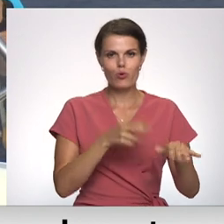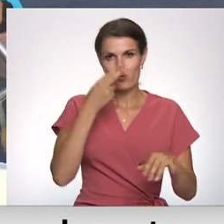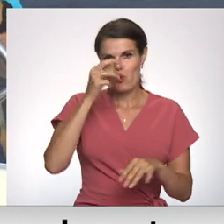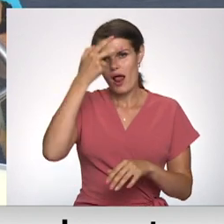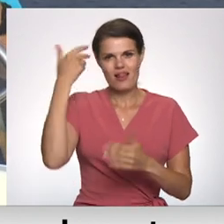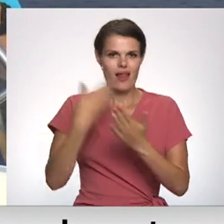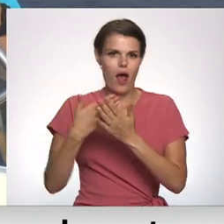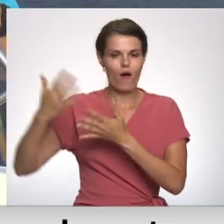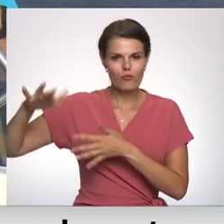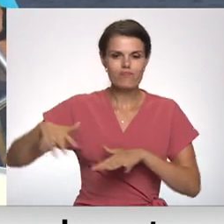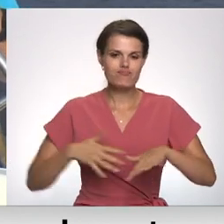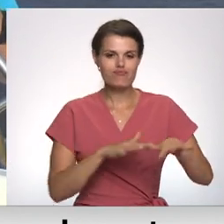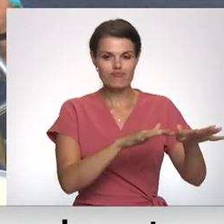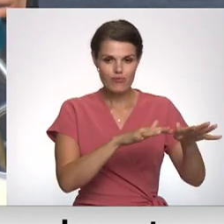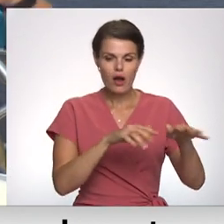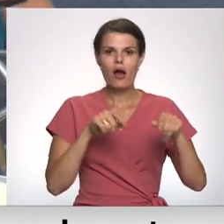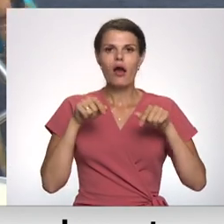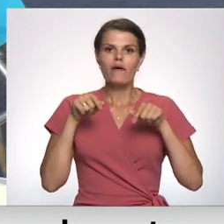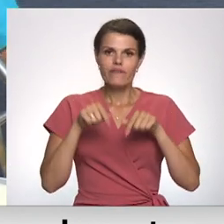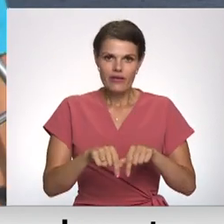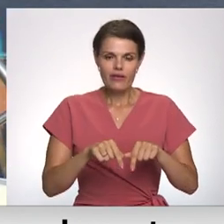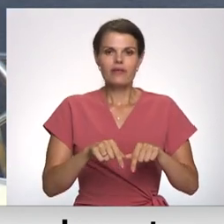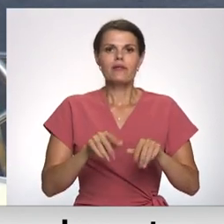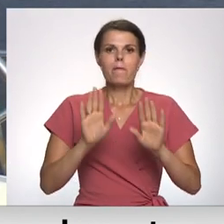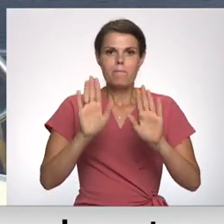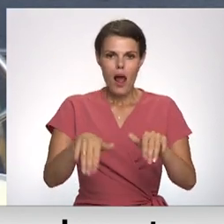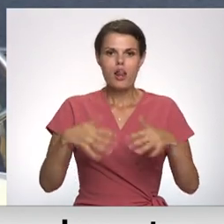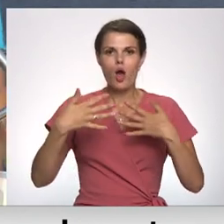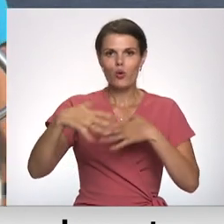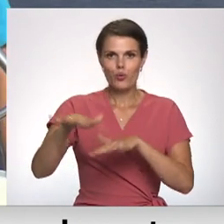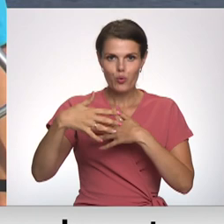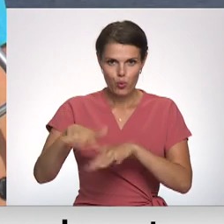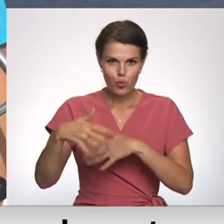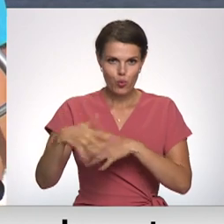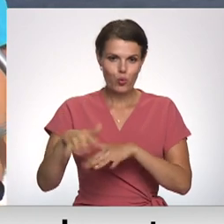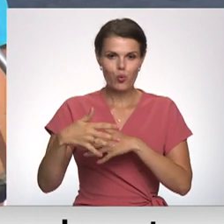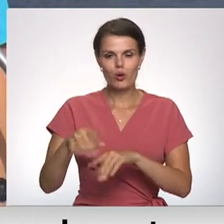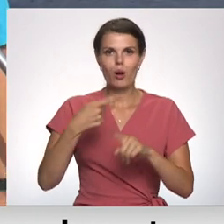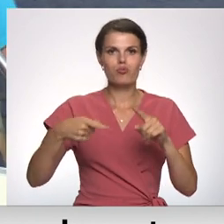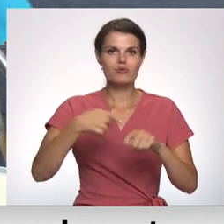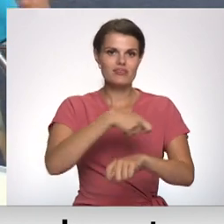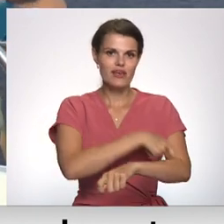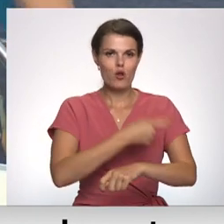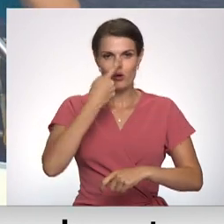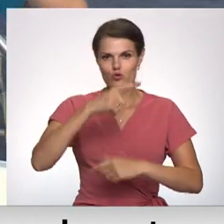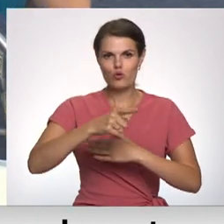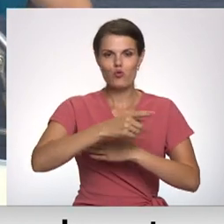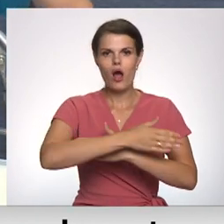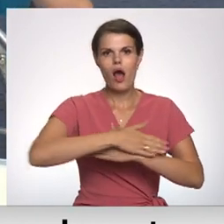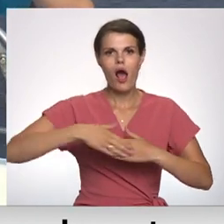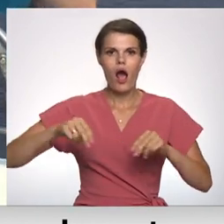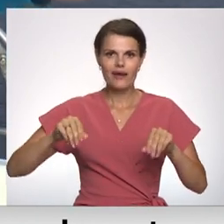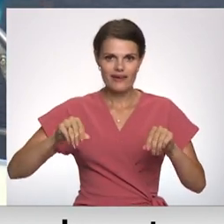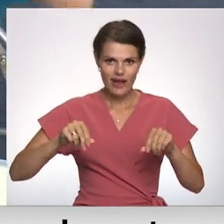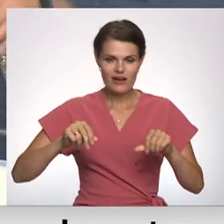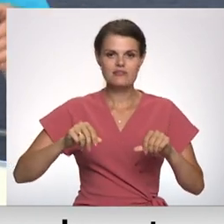Lietuvas šeit zemē, viņi ieiet jūrā iekšā aptuveni puskilometru no krasta. Tur straumas